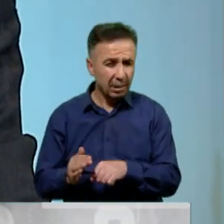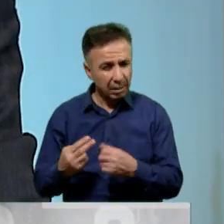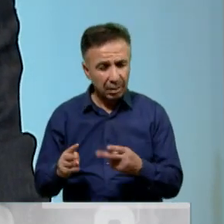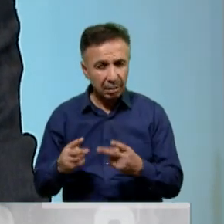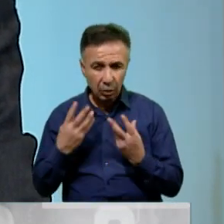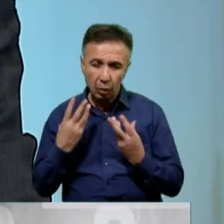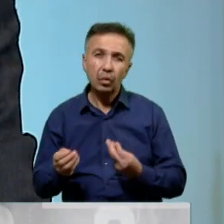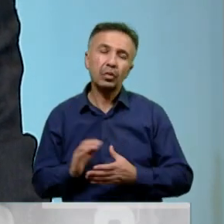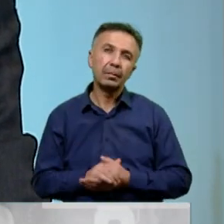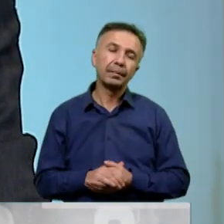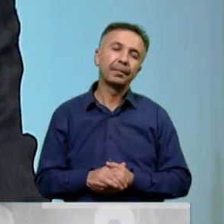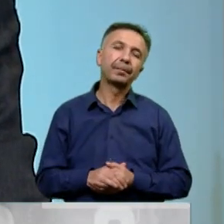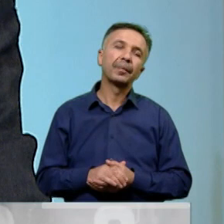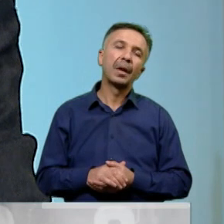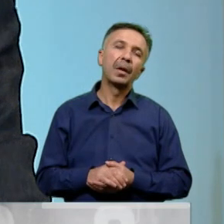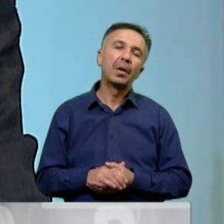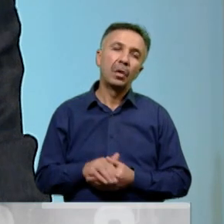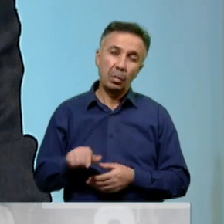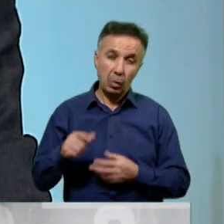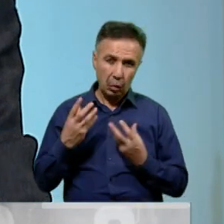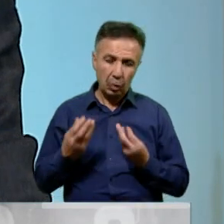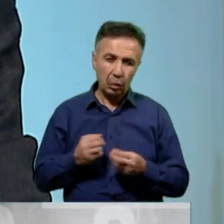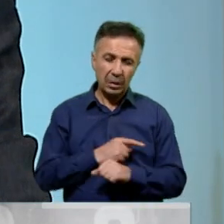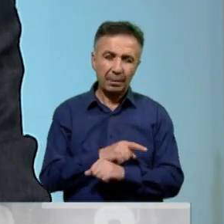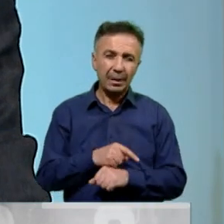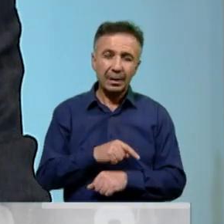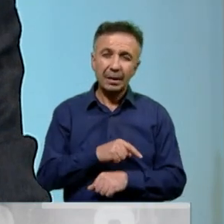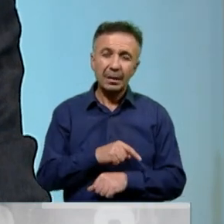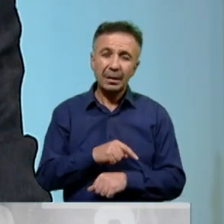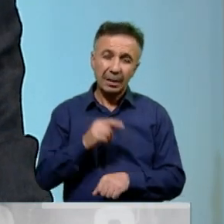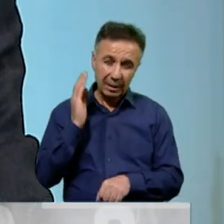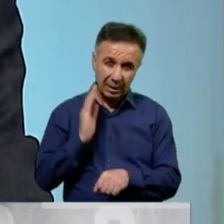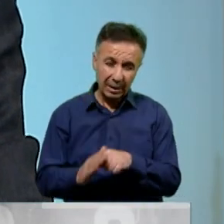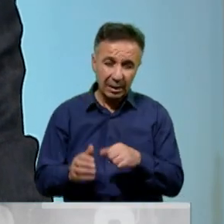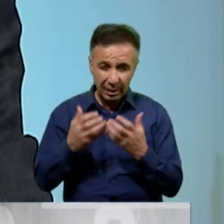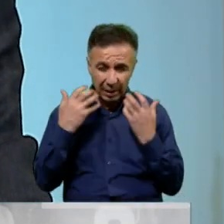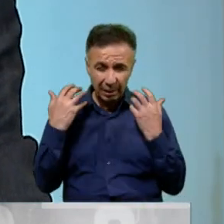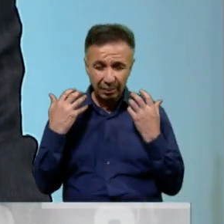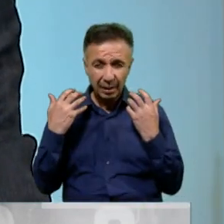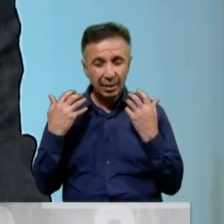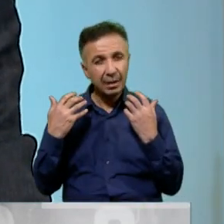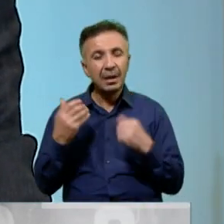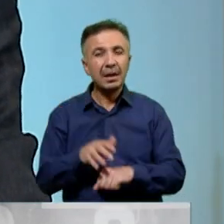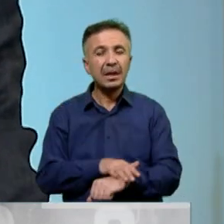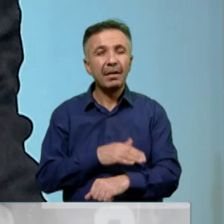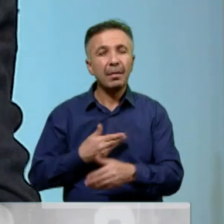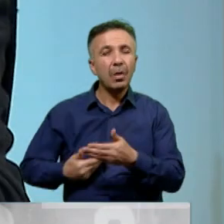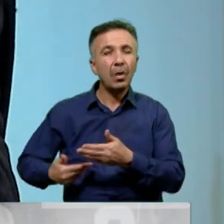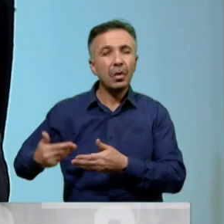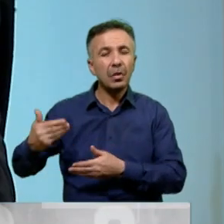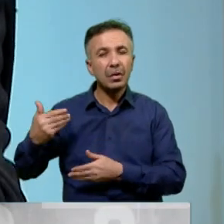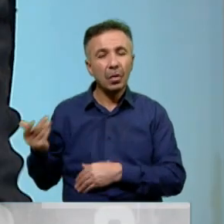kesebilirsiniz. Bu takdirde kestiğiniz kurbanın sevabı vefat eden geçmişlerinizi